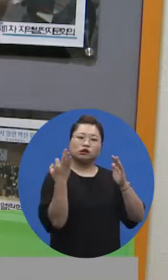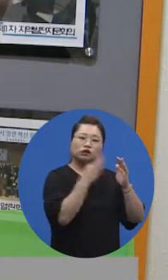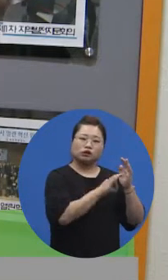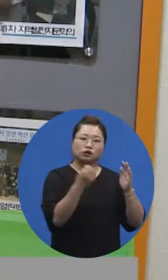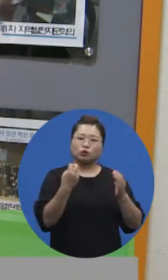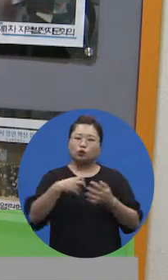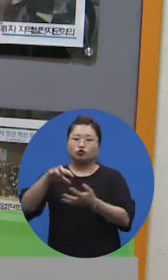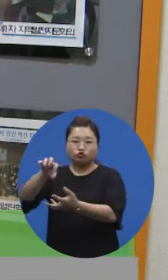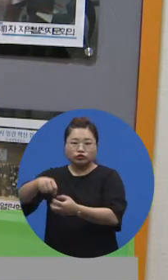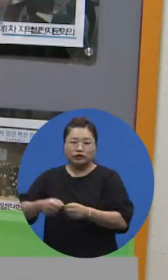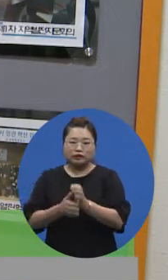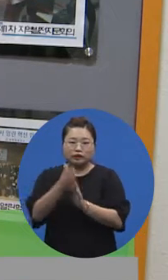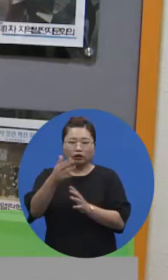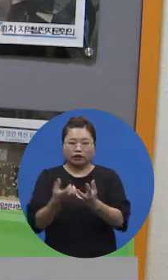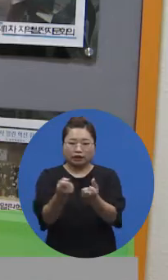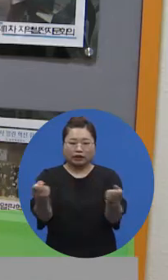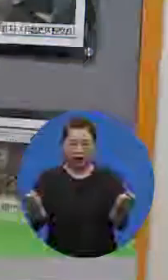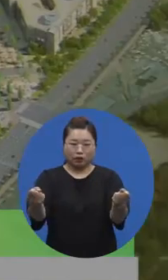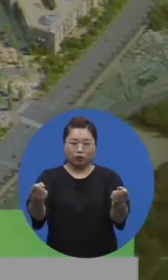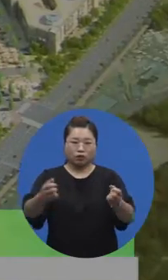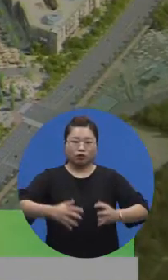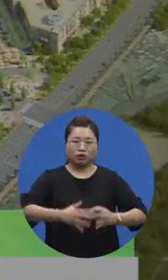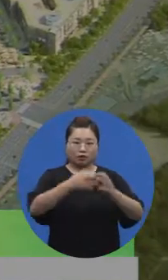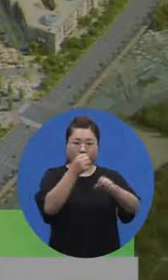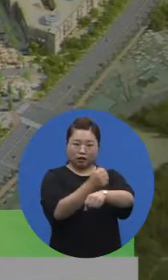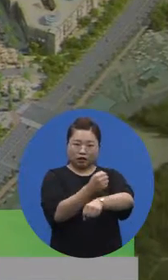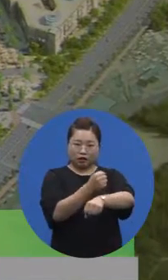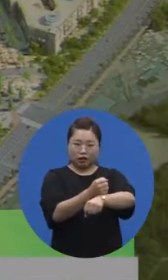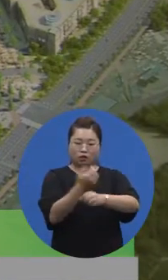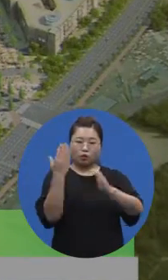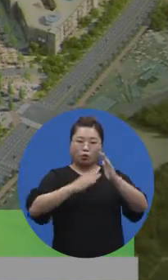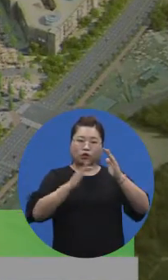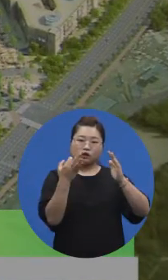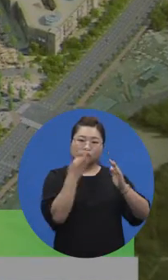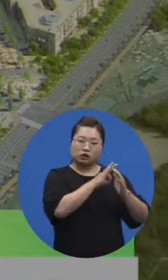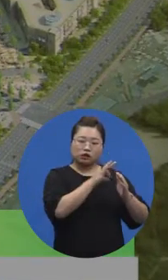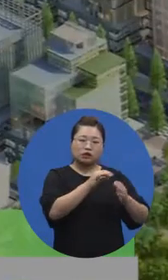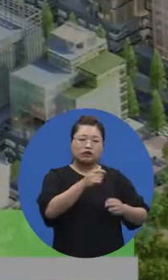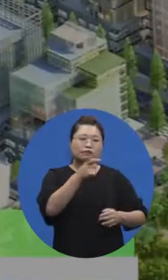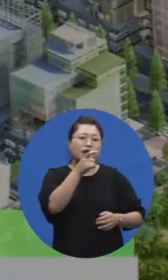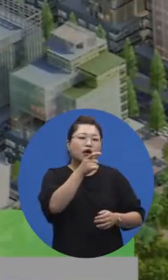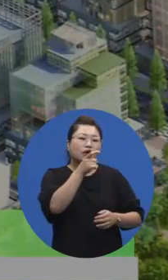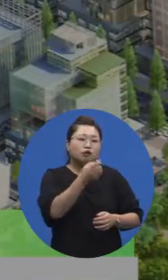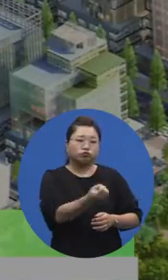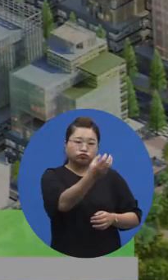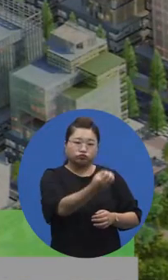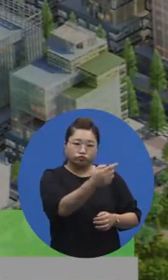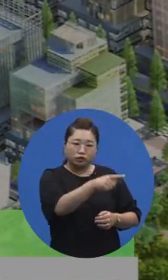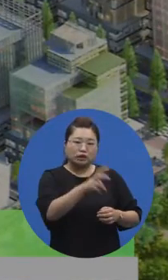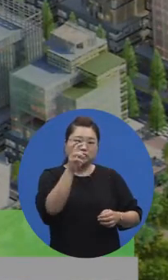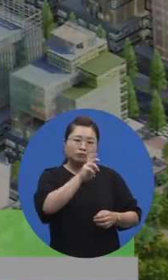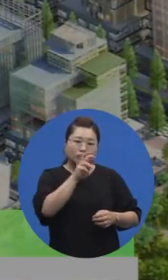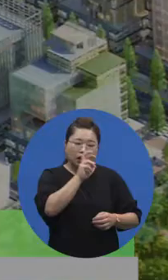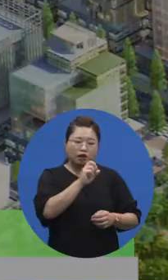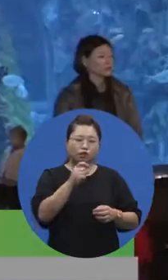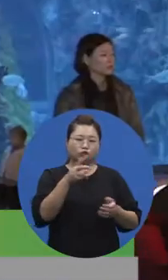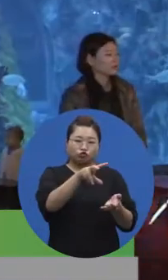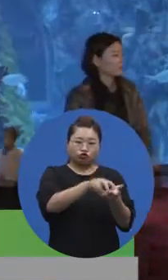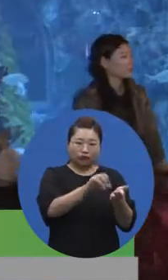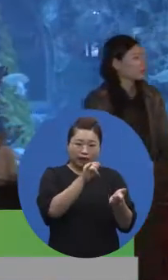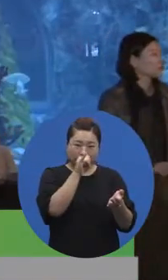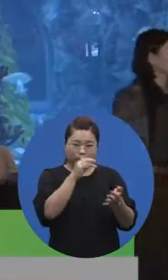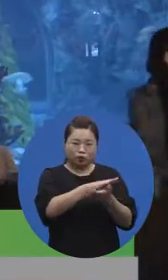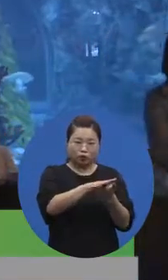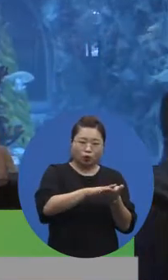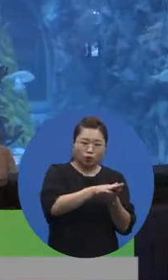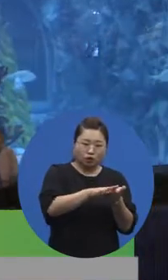공익시설과 수익시설로 나눠 개발합니다. 공익시설에는 음악 분수와 잔디마당, 테마 놀이터 등을 갖춥니다.